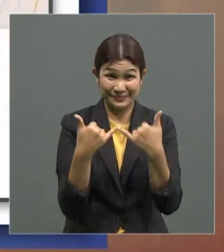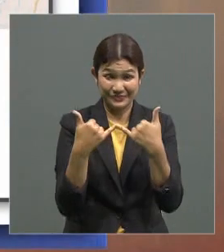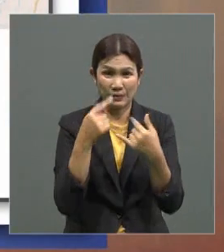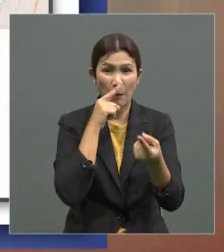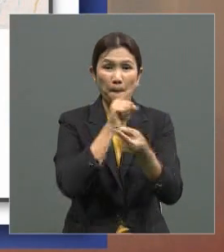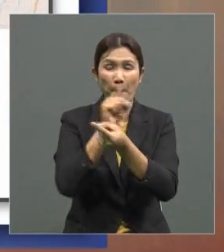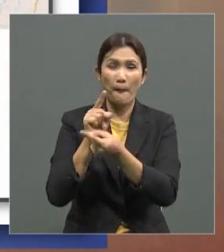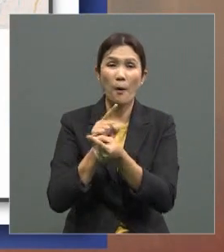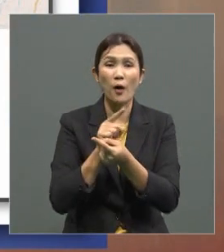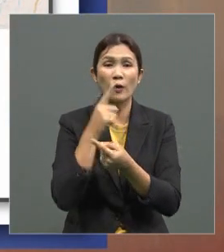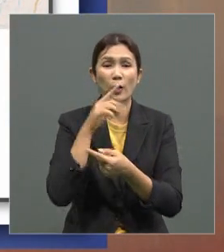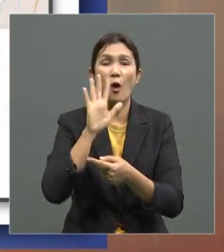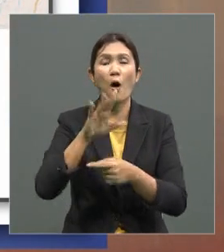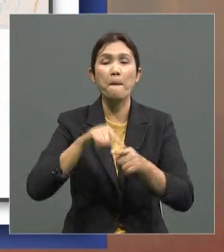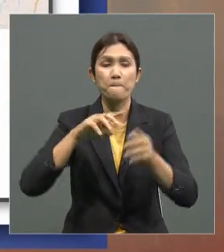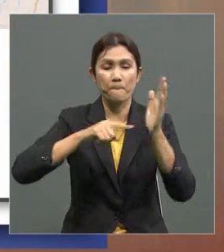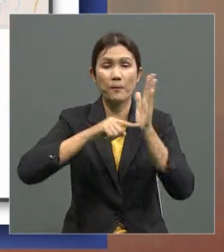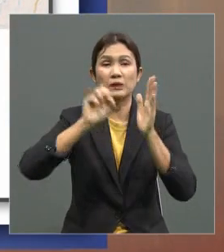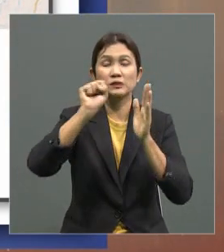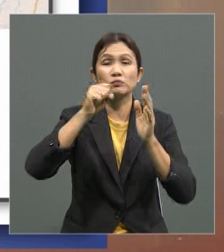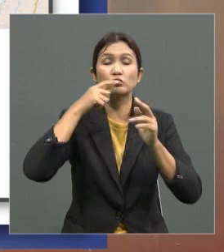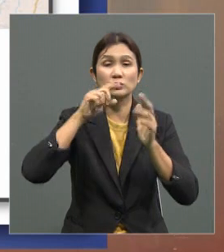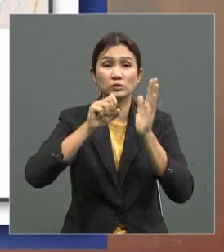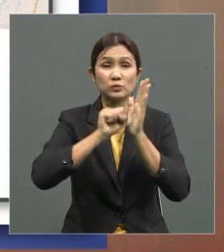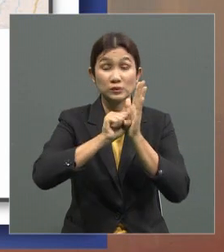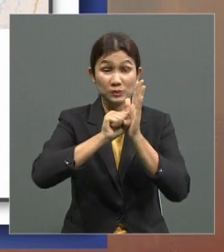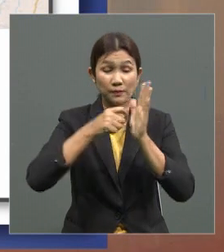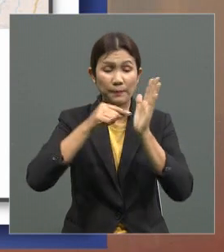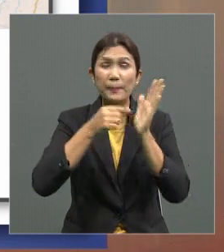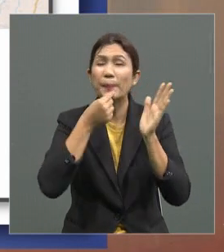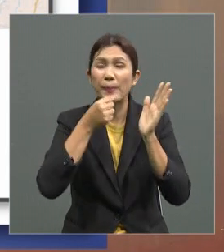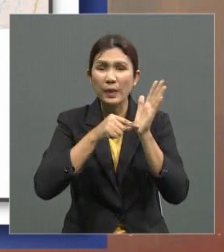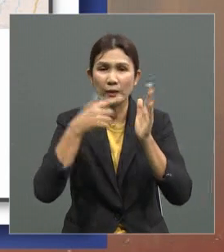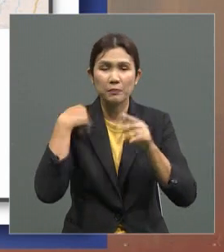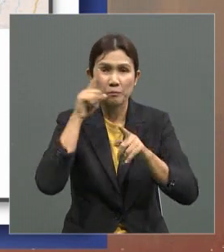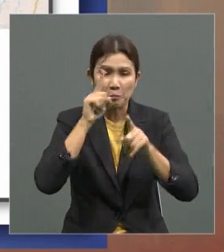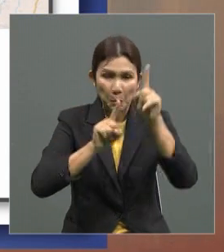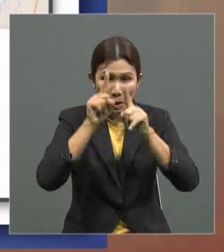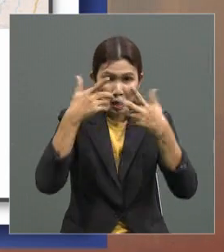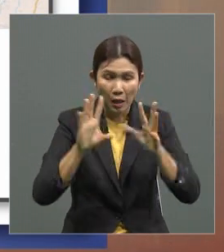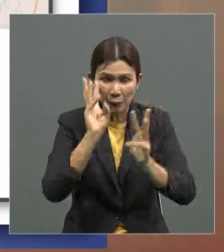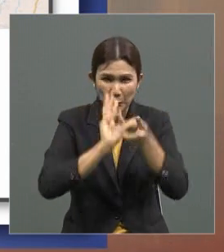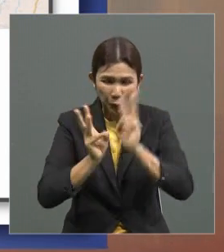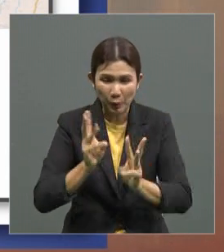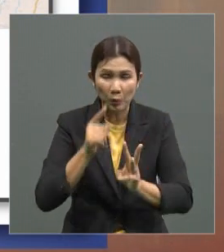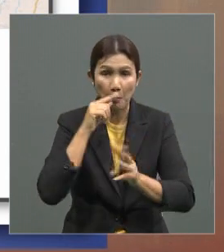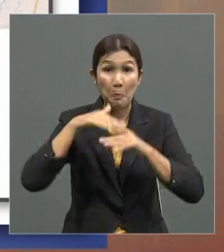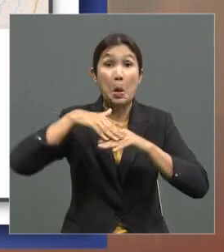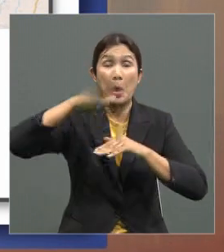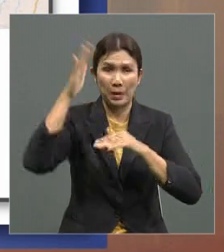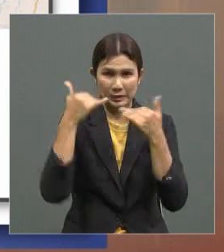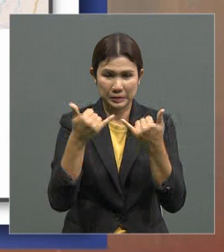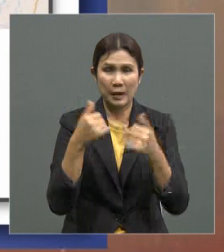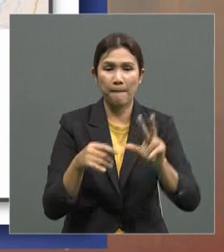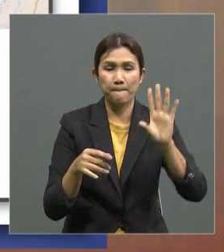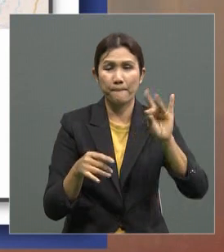พื้นที่ตำบลตลาดใหญ่อำเภอเมืองจังหวัดสมุทรสาครนะคะมีปริมาณฝุ่น PM 2.5 สะสมเกินค่ามาตรฐานสูงสุดในประเทศวัด